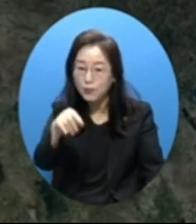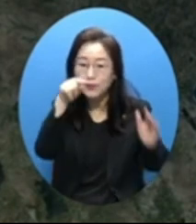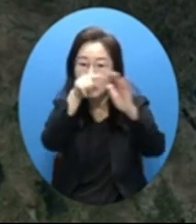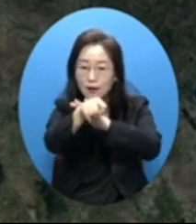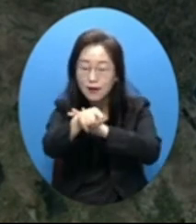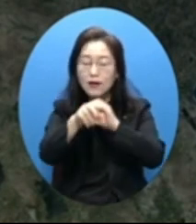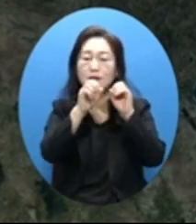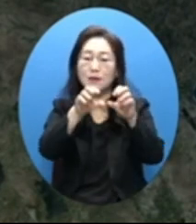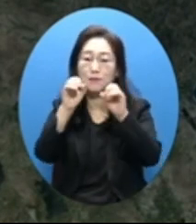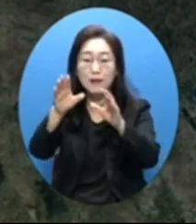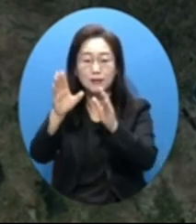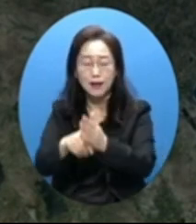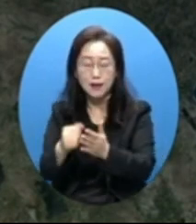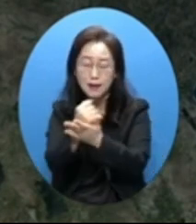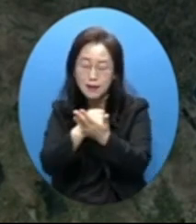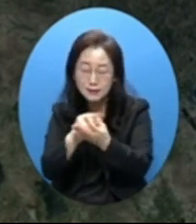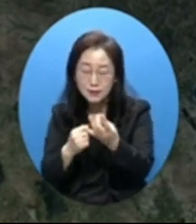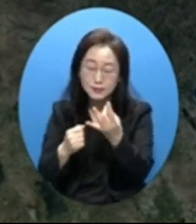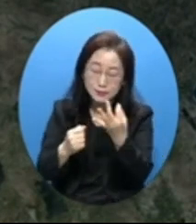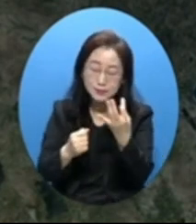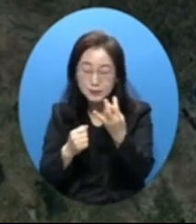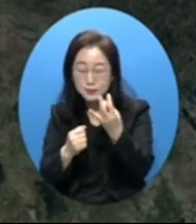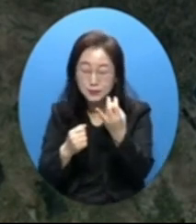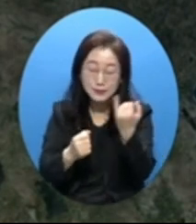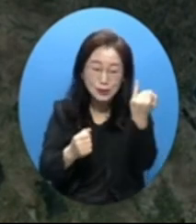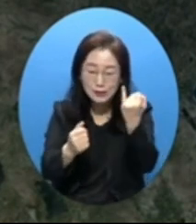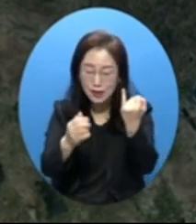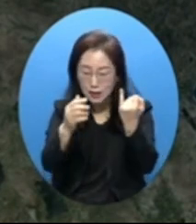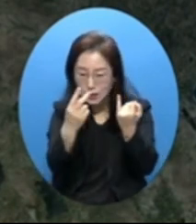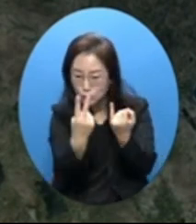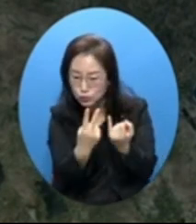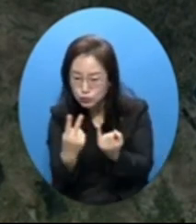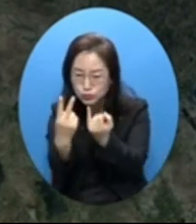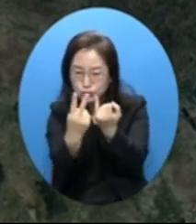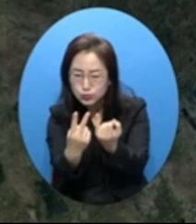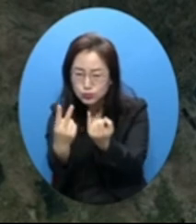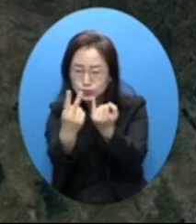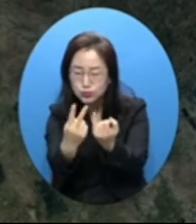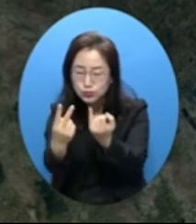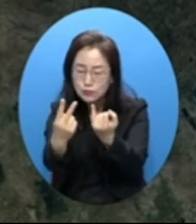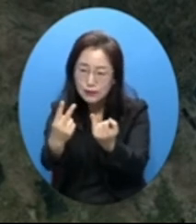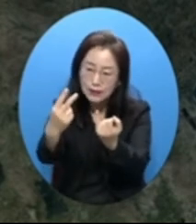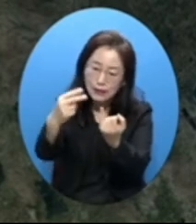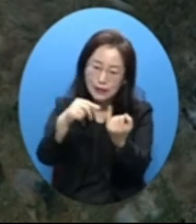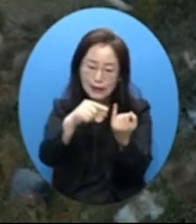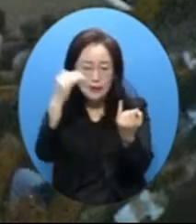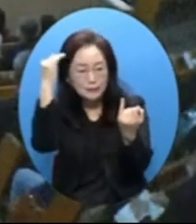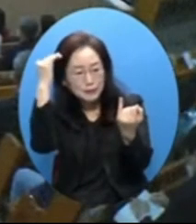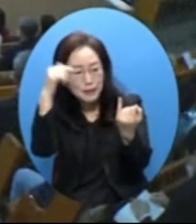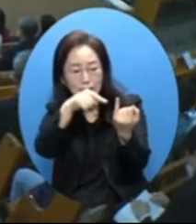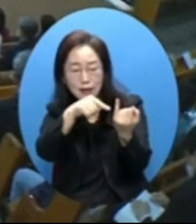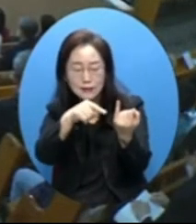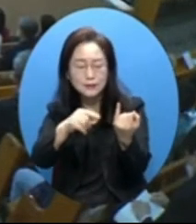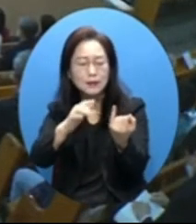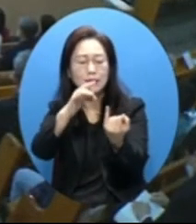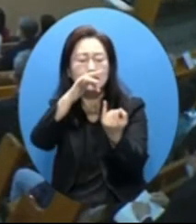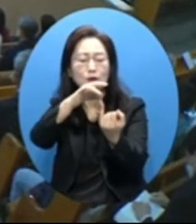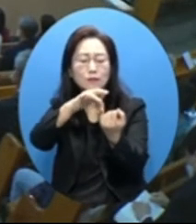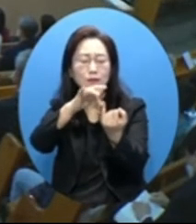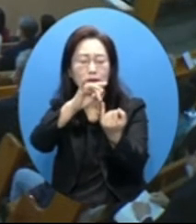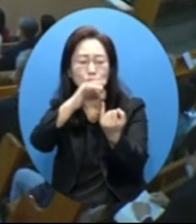때 점을 치는 귀신이 들린 아이가 자꾸 따라오면서 번거롭게 합니다 그래서 점촌 기술을